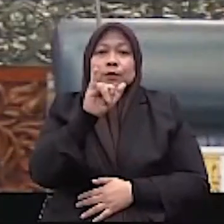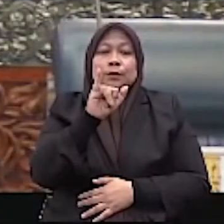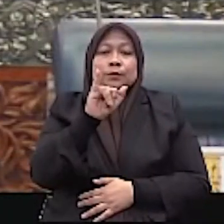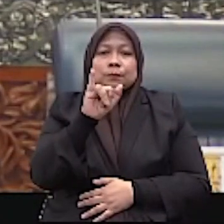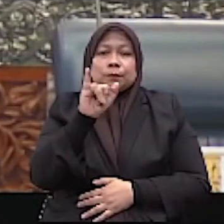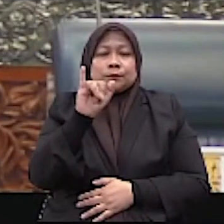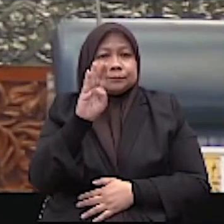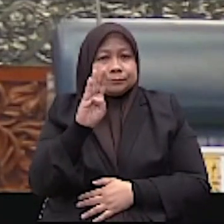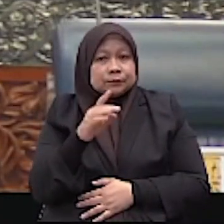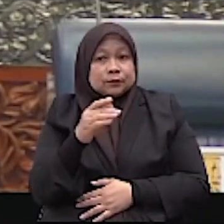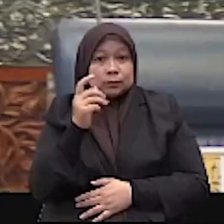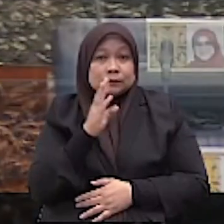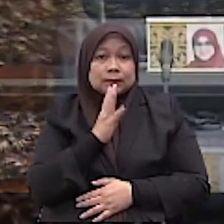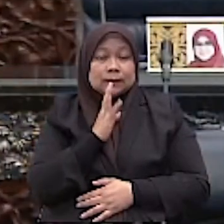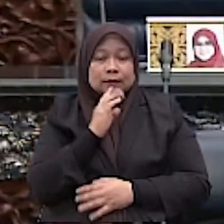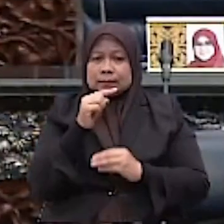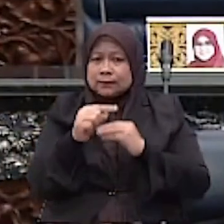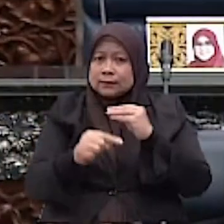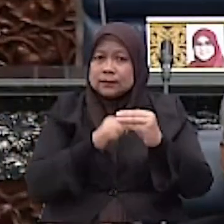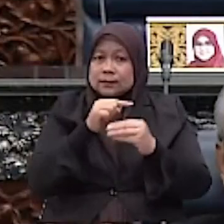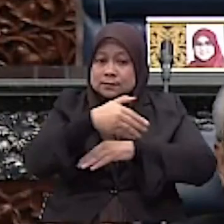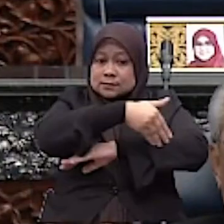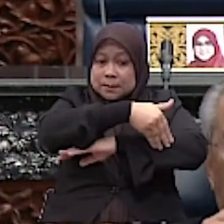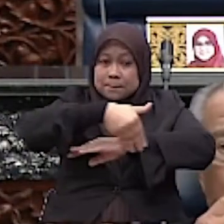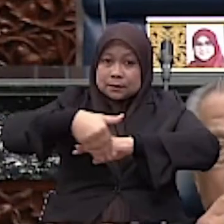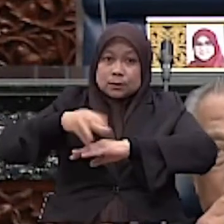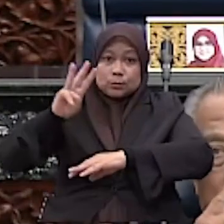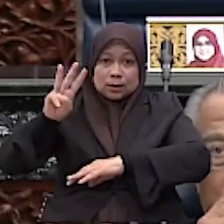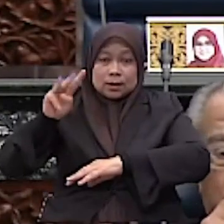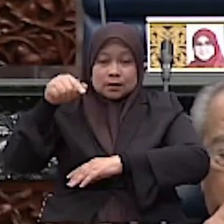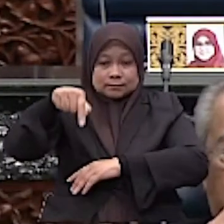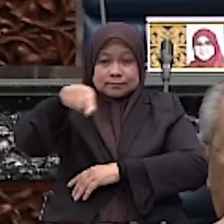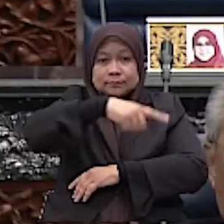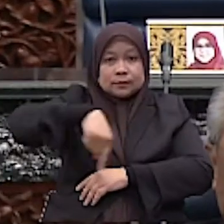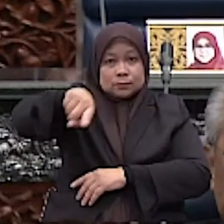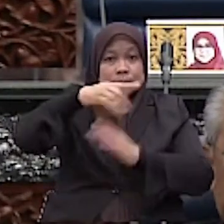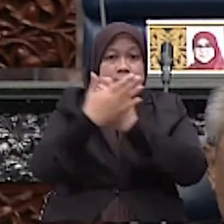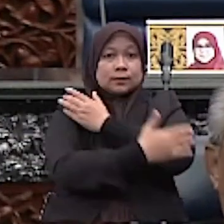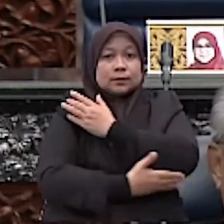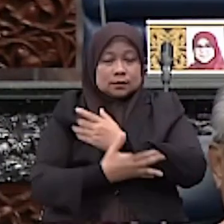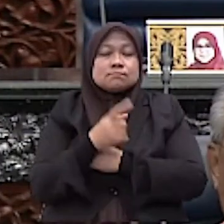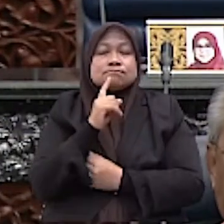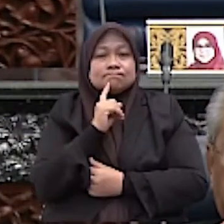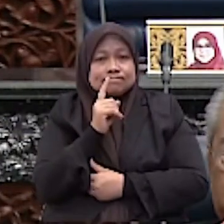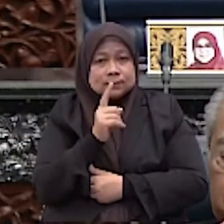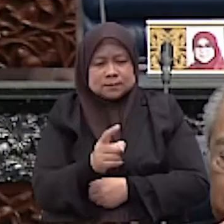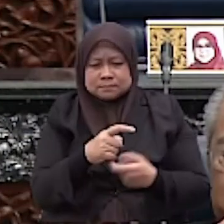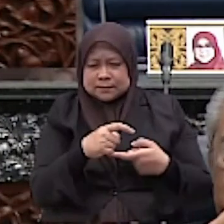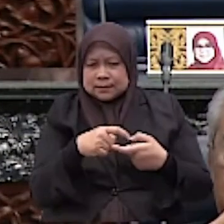apabila kita bercakap mengenai sempadan wilayah sebuah negara ia tentunya